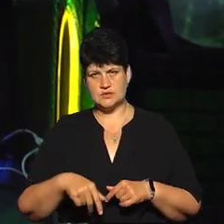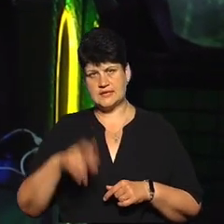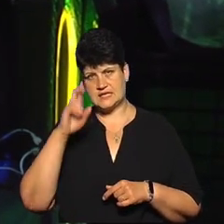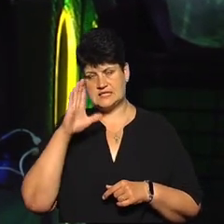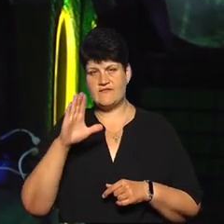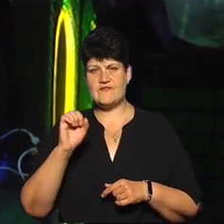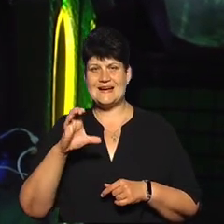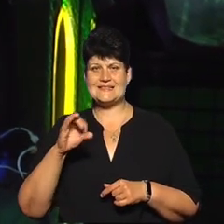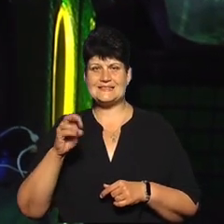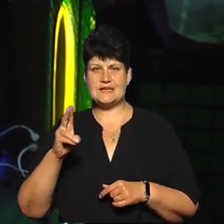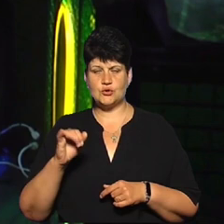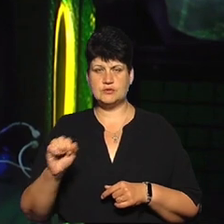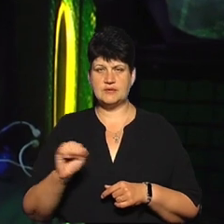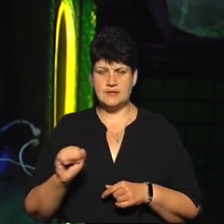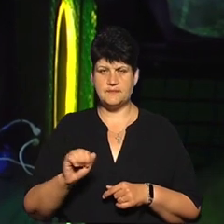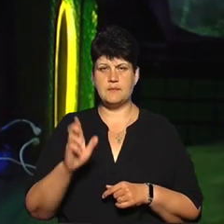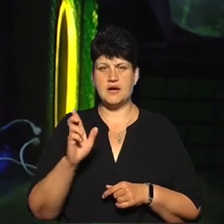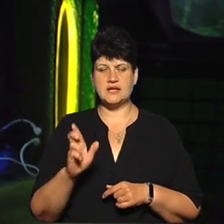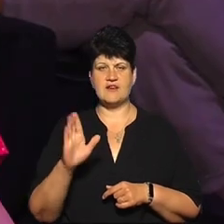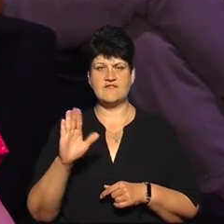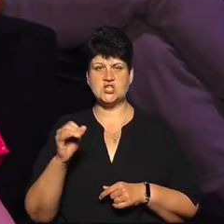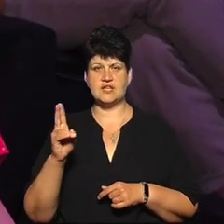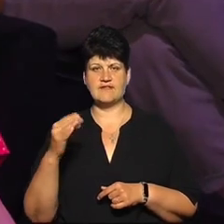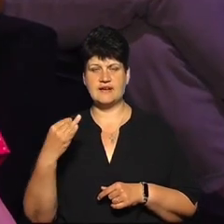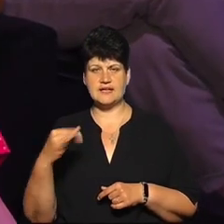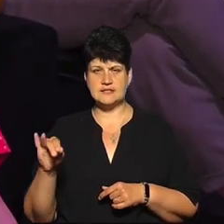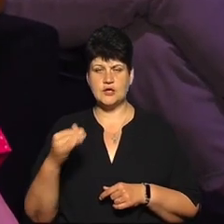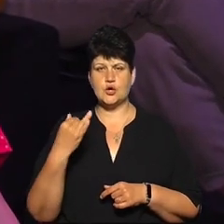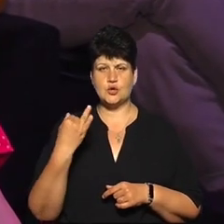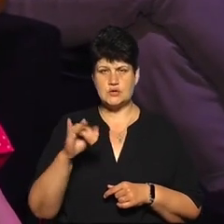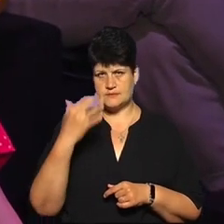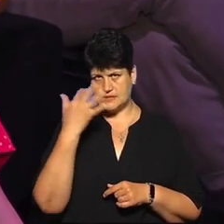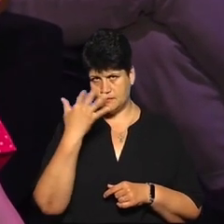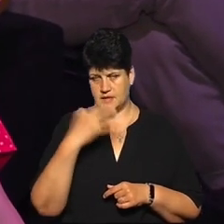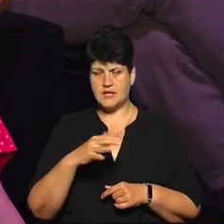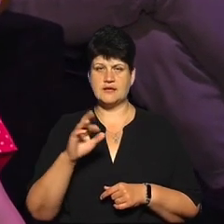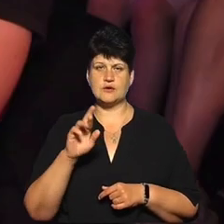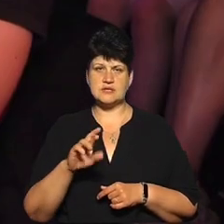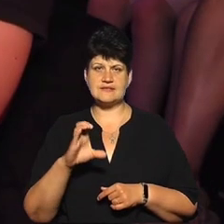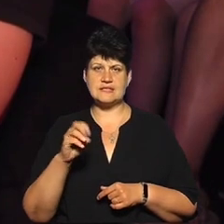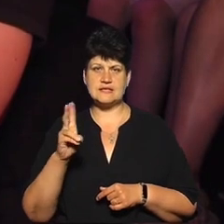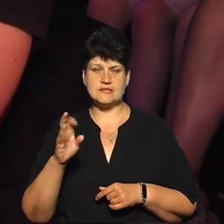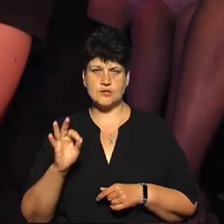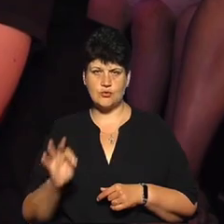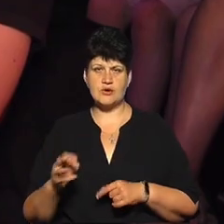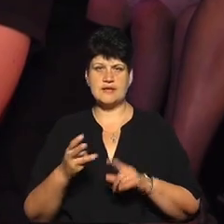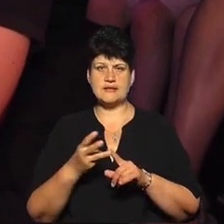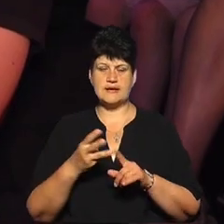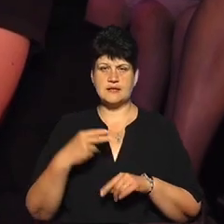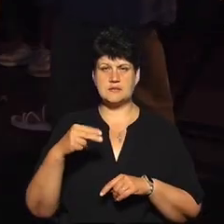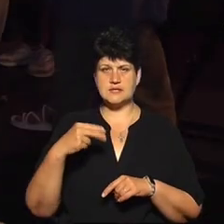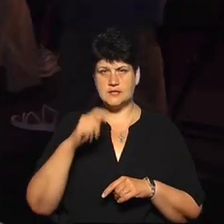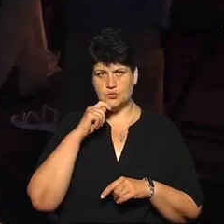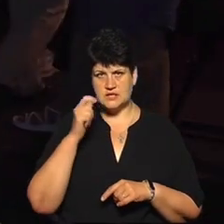Котеребовлянський, гетьман Дмитро Байда-Вишневецький, єпископ Йосиф Сліпий, голова ОУН Ярослав Стецько і третій президент України. України Віктор